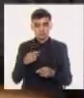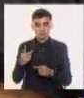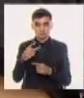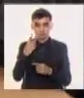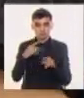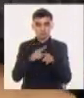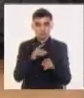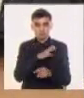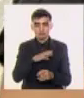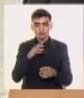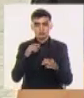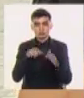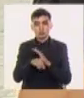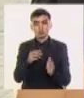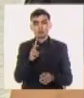и обращайтесь.